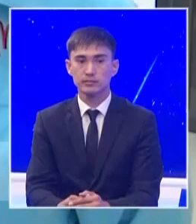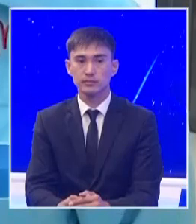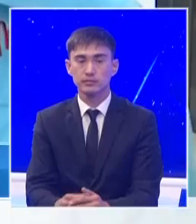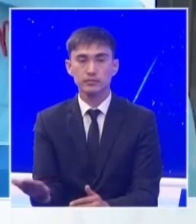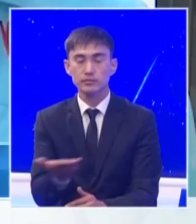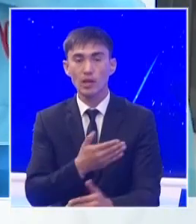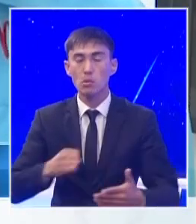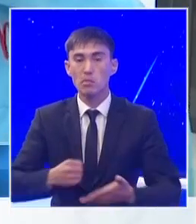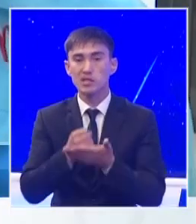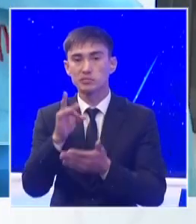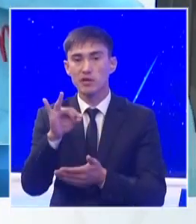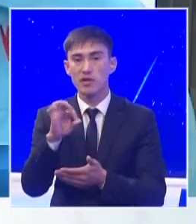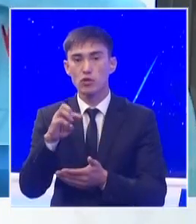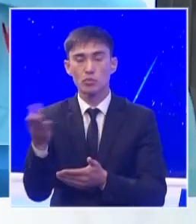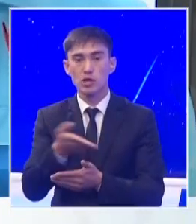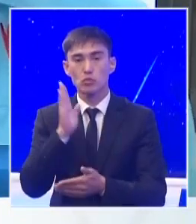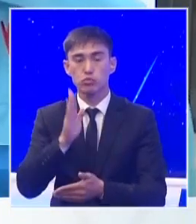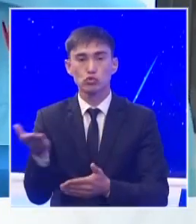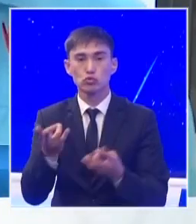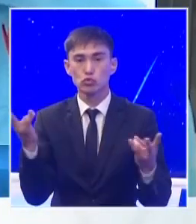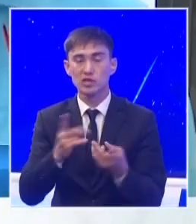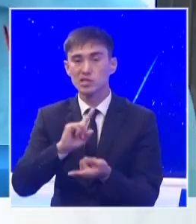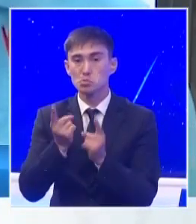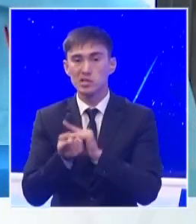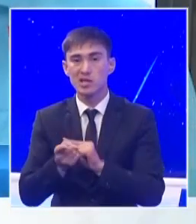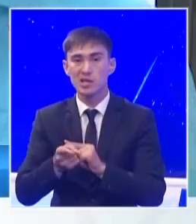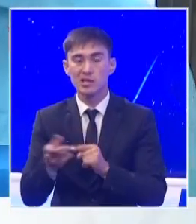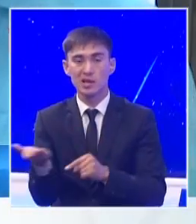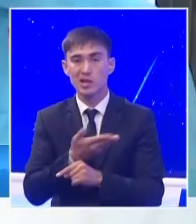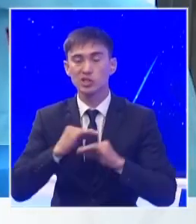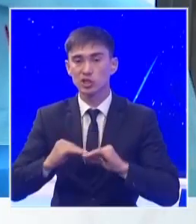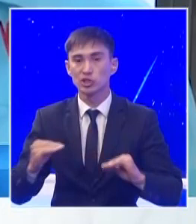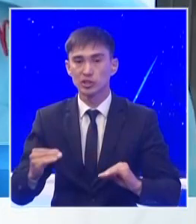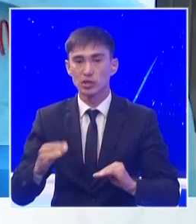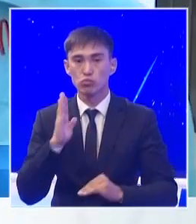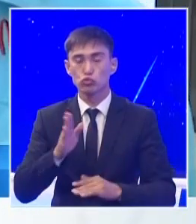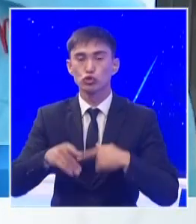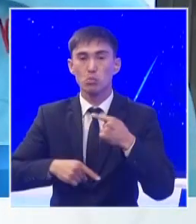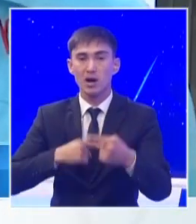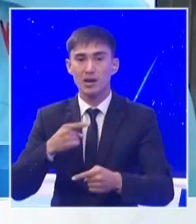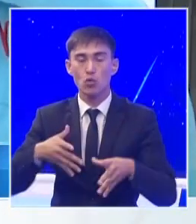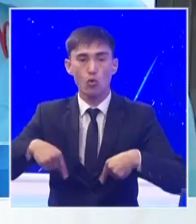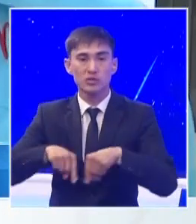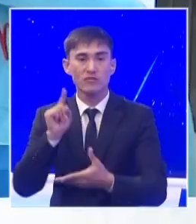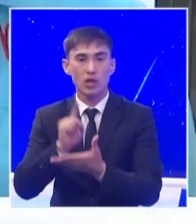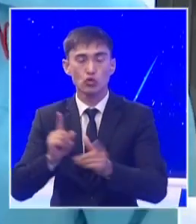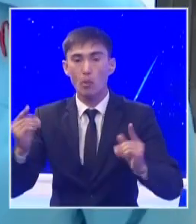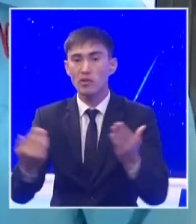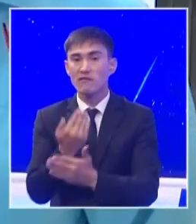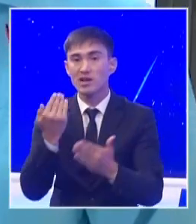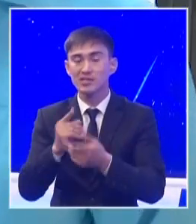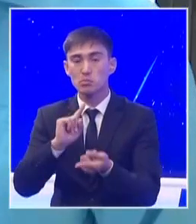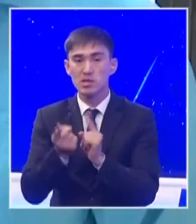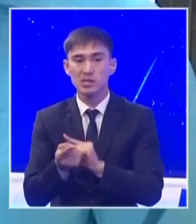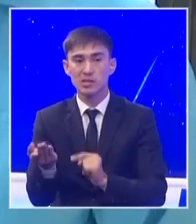Мы поддерживаем референдум. Наше будущее нуждается в изменении ради наших детей, будущих поколений. Общество должно обновляться и